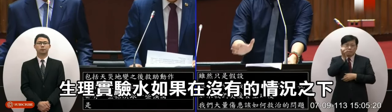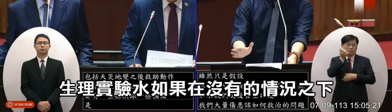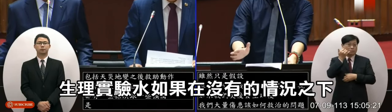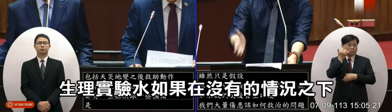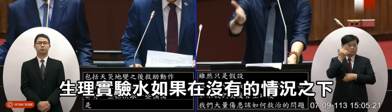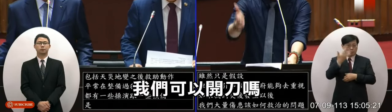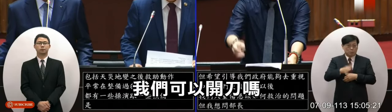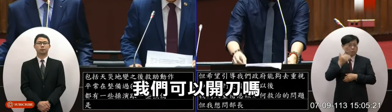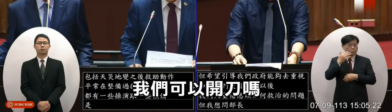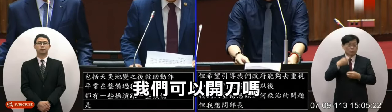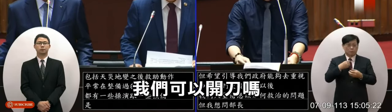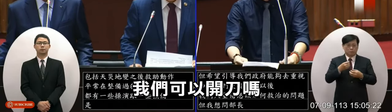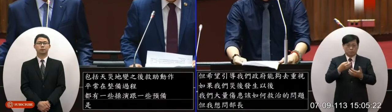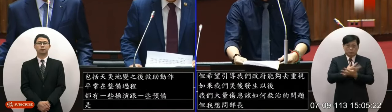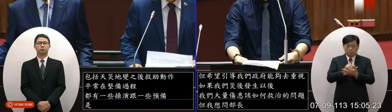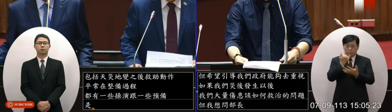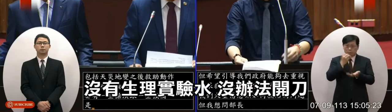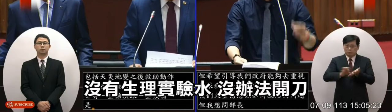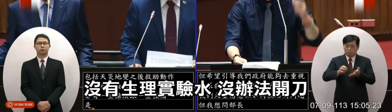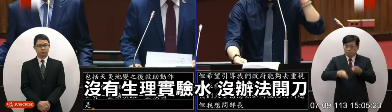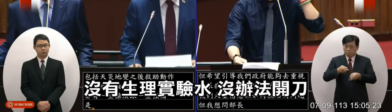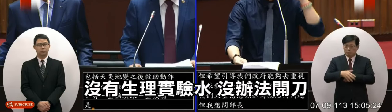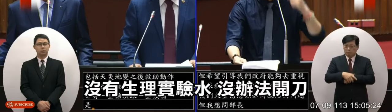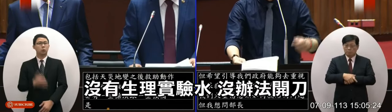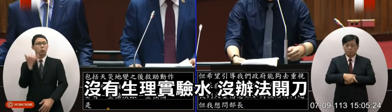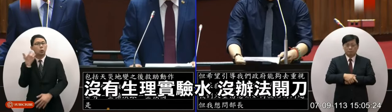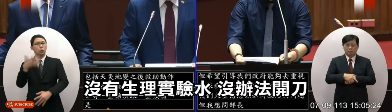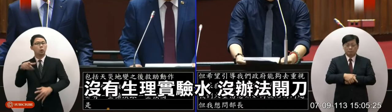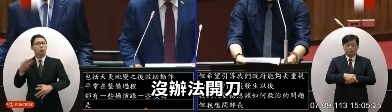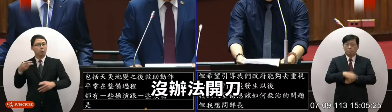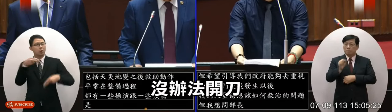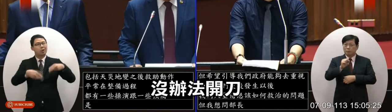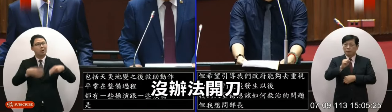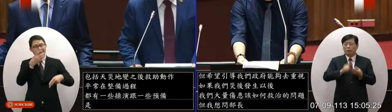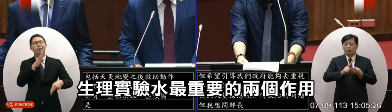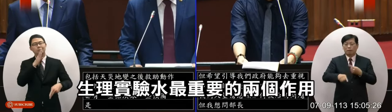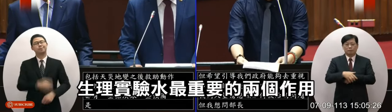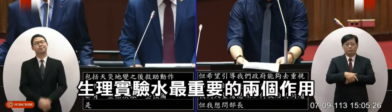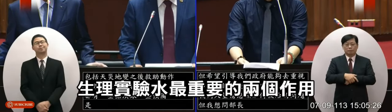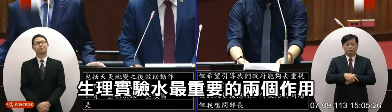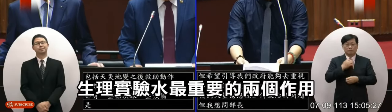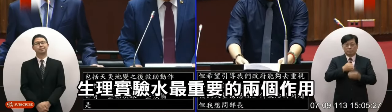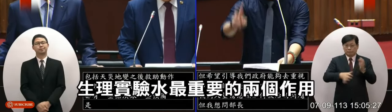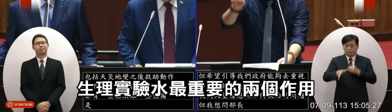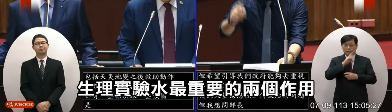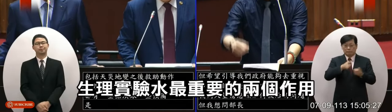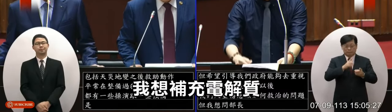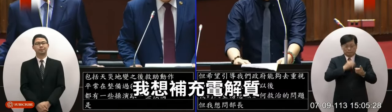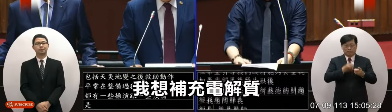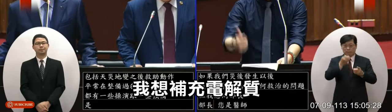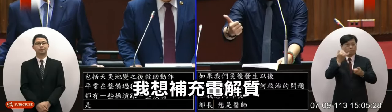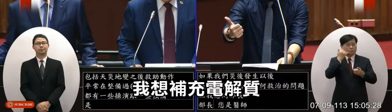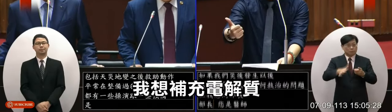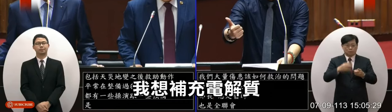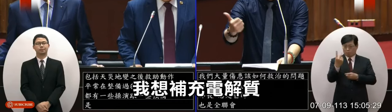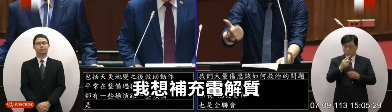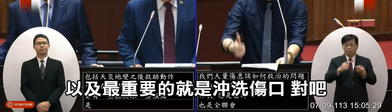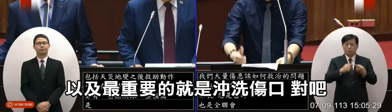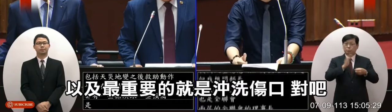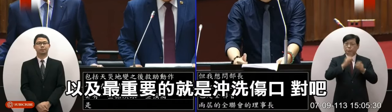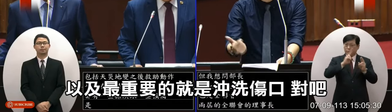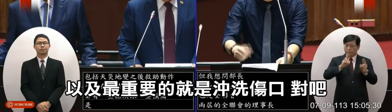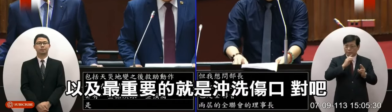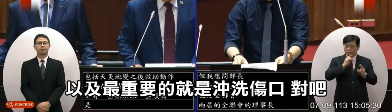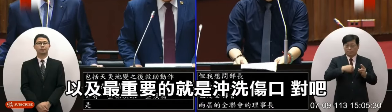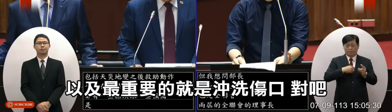在没有的情况之下，我们可以开刀吗？ 没有生理食盐水没办法开刀， 没办法开刀了。那生理食盐水最重要的两个作用，我想补充电解质，以及最